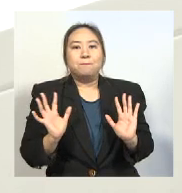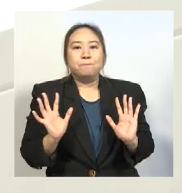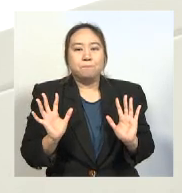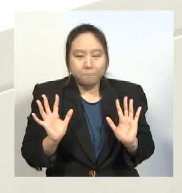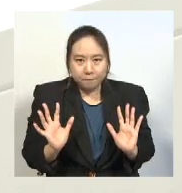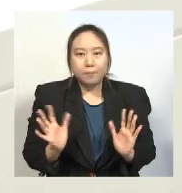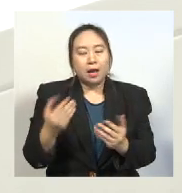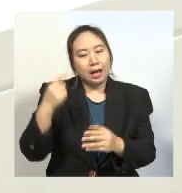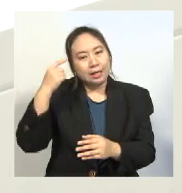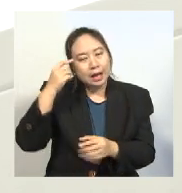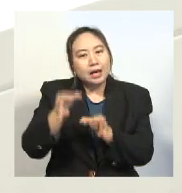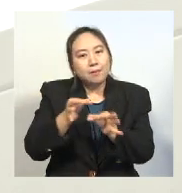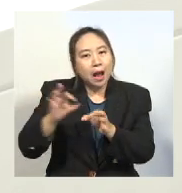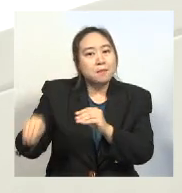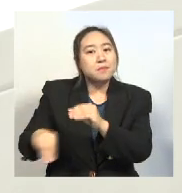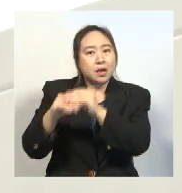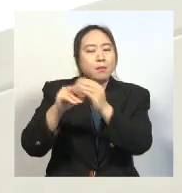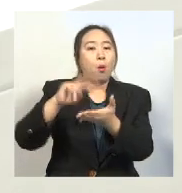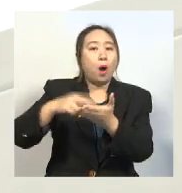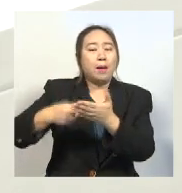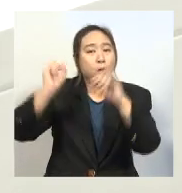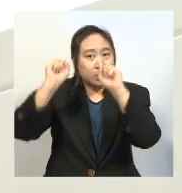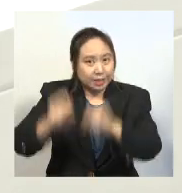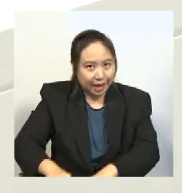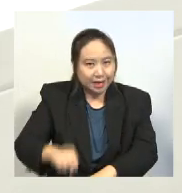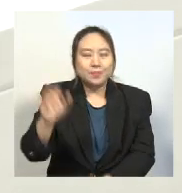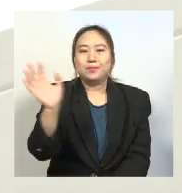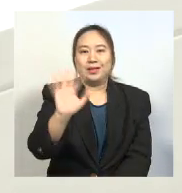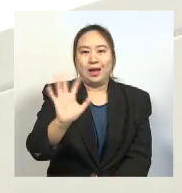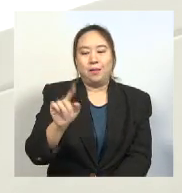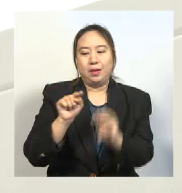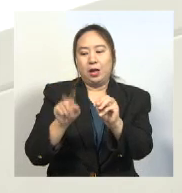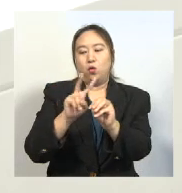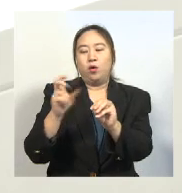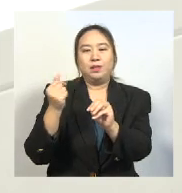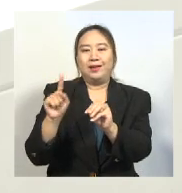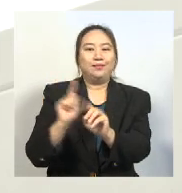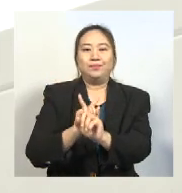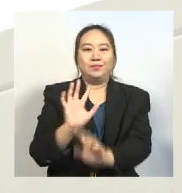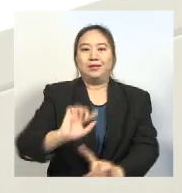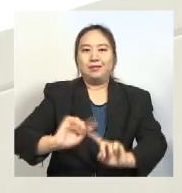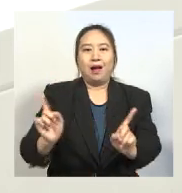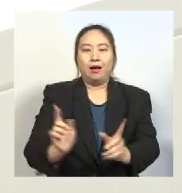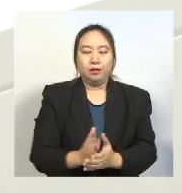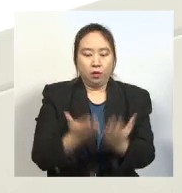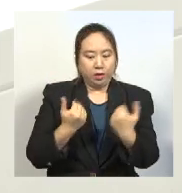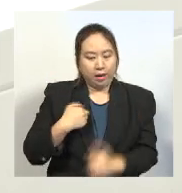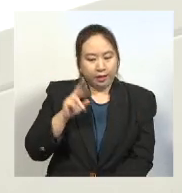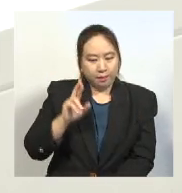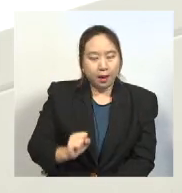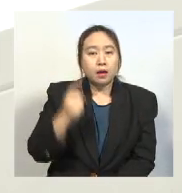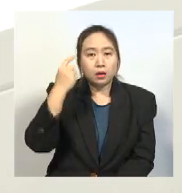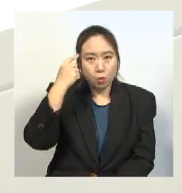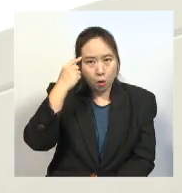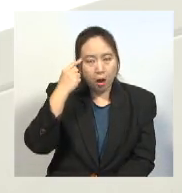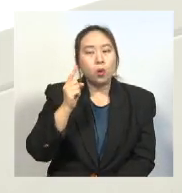อบซึ่งไม่ถือเป็นคำวินิจฉัยตามมาตรา211สภาจึงเห็นว่าเรื่องนี้ควรจะดำเนิน